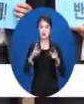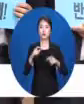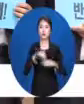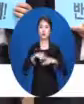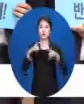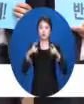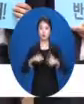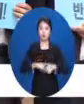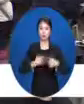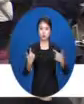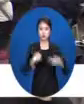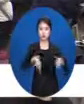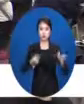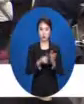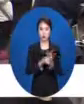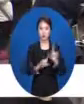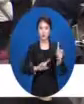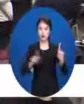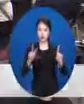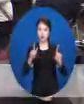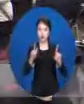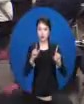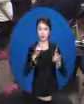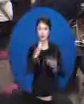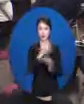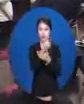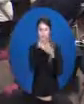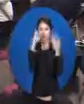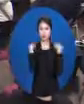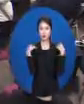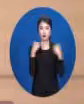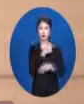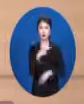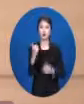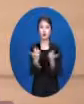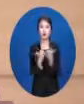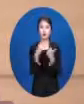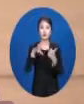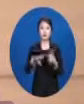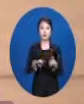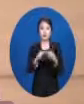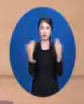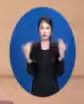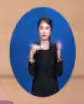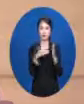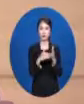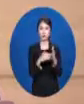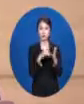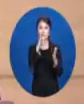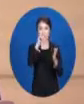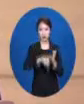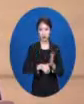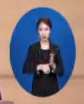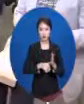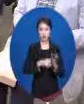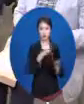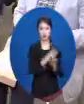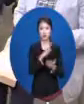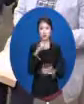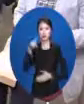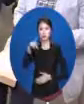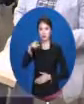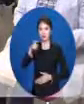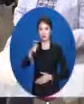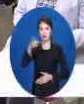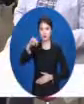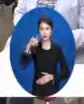범시민협의체 발대식이 천안시청 대회의실에서 개최됐습니다. 이날 발대식에는 천안 아산 경실련